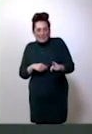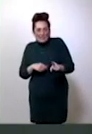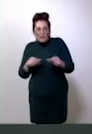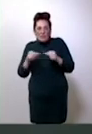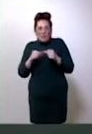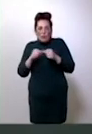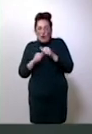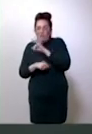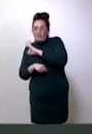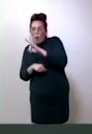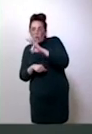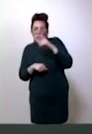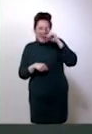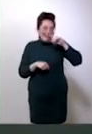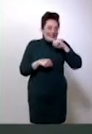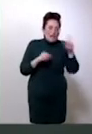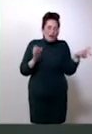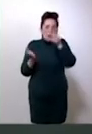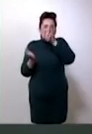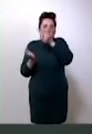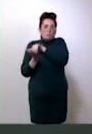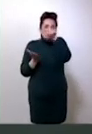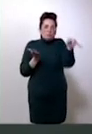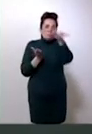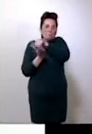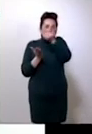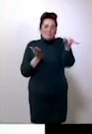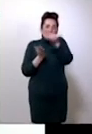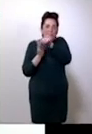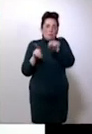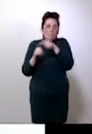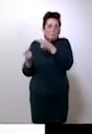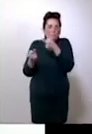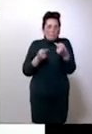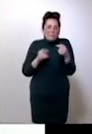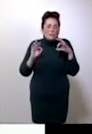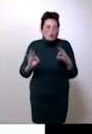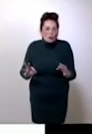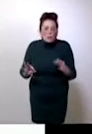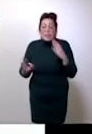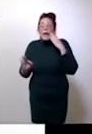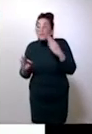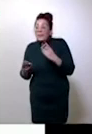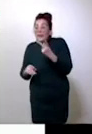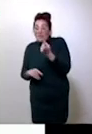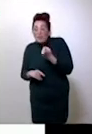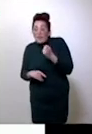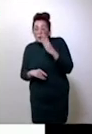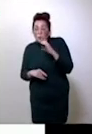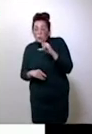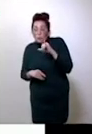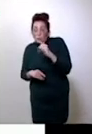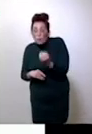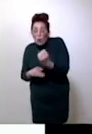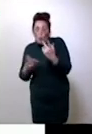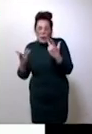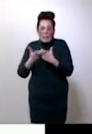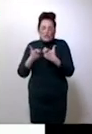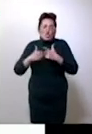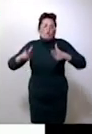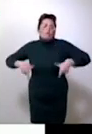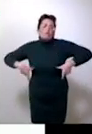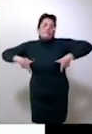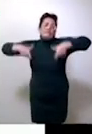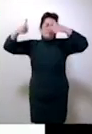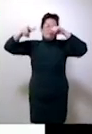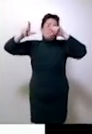On observe quelques rares projets mobilisant pour partie des matériaux biosourcés. Alors, le plus médiatisé a été la Tour Hyperion, bien sûr, et